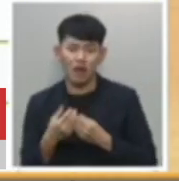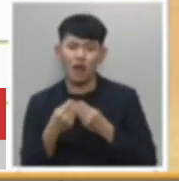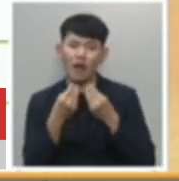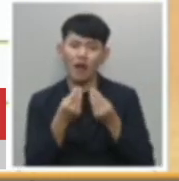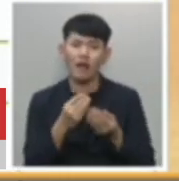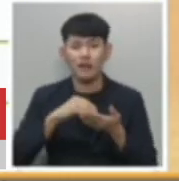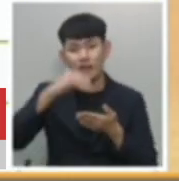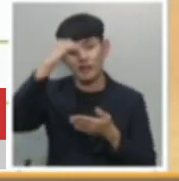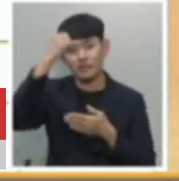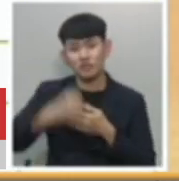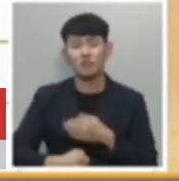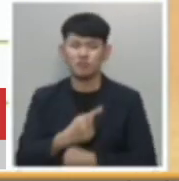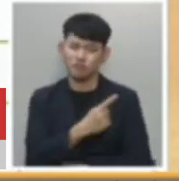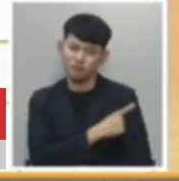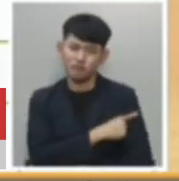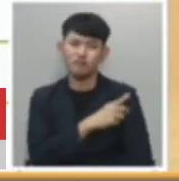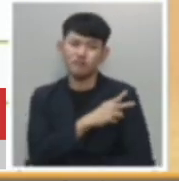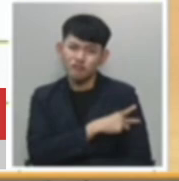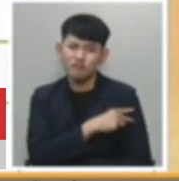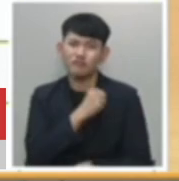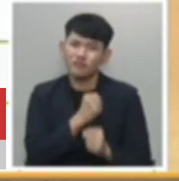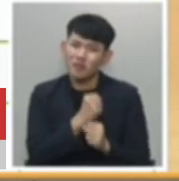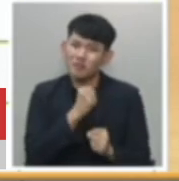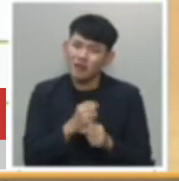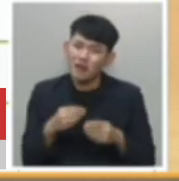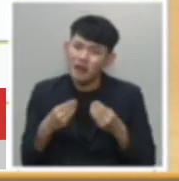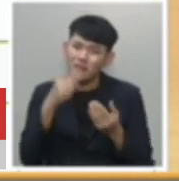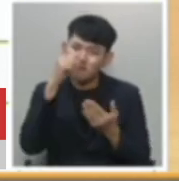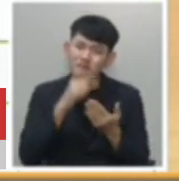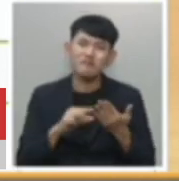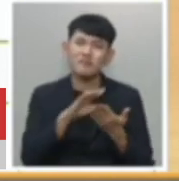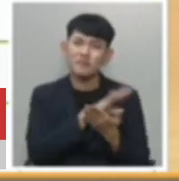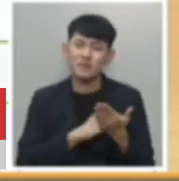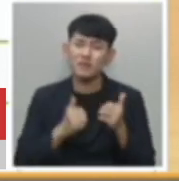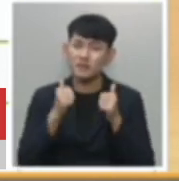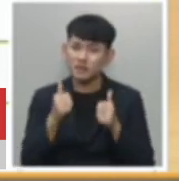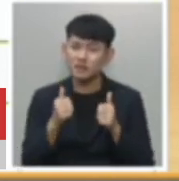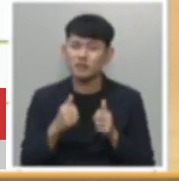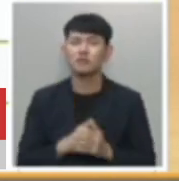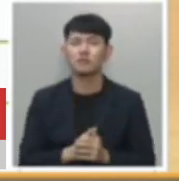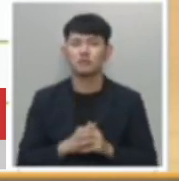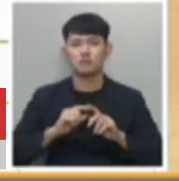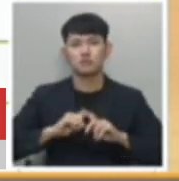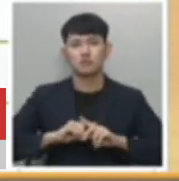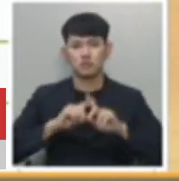ญญาตรีปริญญาโทแล้วก็ทำงานให้กับประเทศชาติเหมือนกันแต่ว่